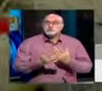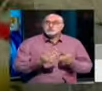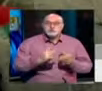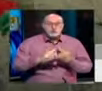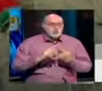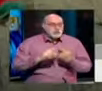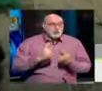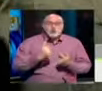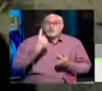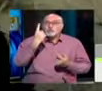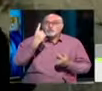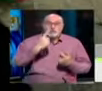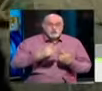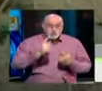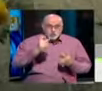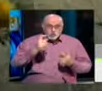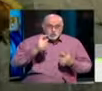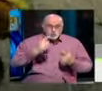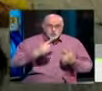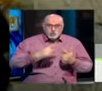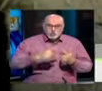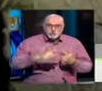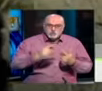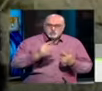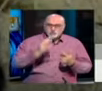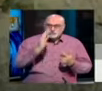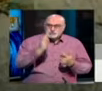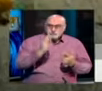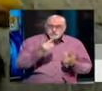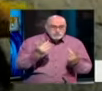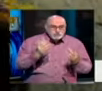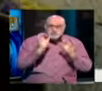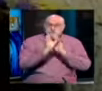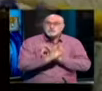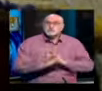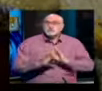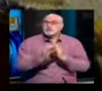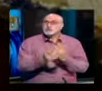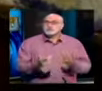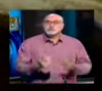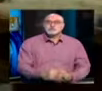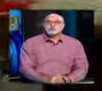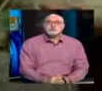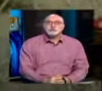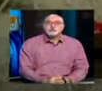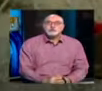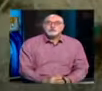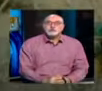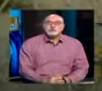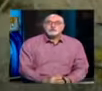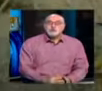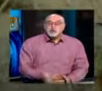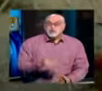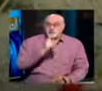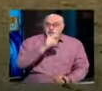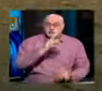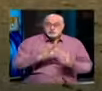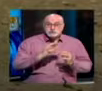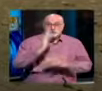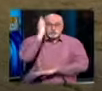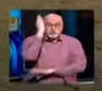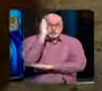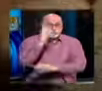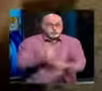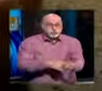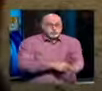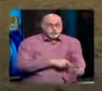عليه كنضربوا عليه. عرفتي الناس اللي قدوا يسهروا حدا البير راه كيسهروا كيتسناو بنقطه حتى تخرج.